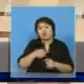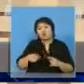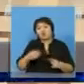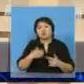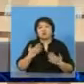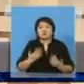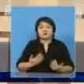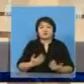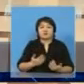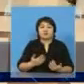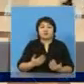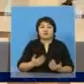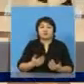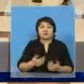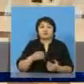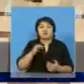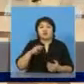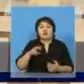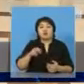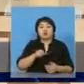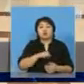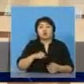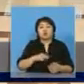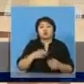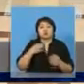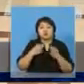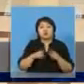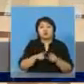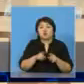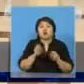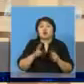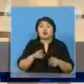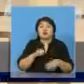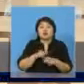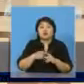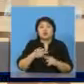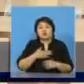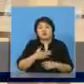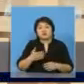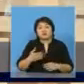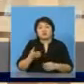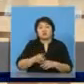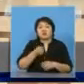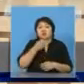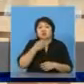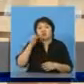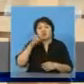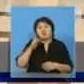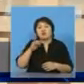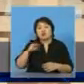Сондықтан да филармония менің өзімнің үйім деп есептеймін. Мен өте жақсы білемін